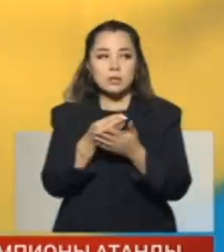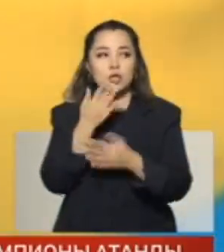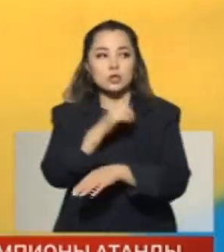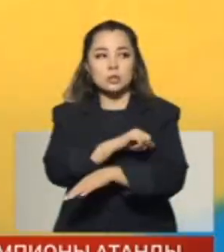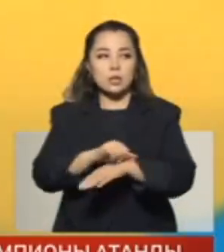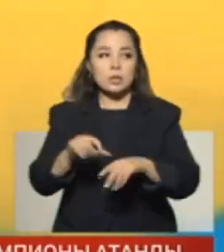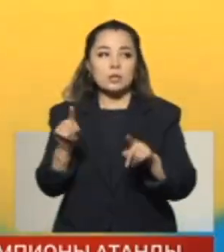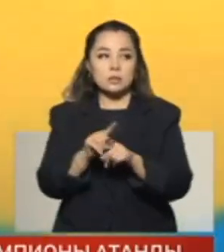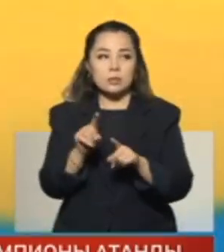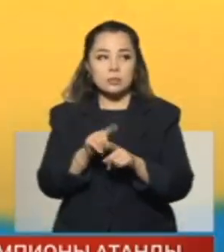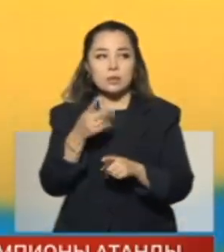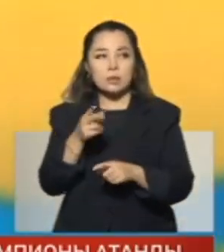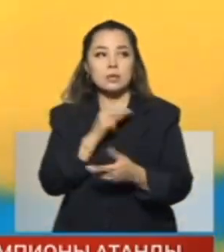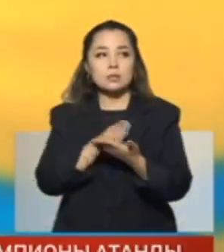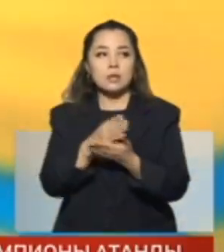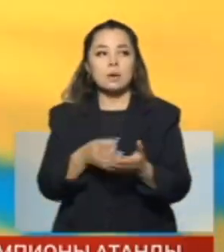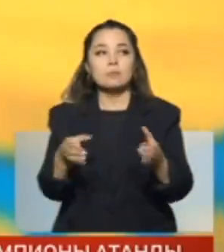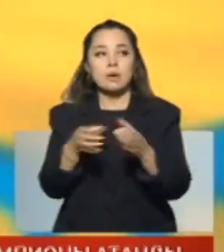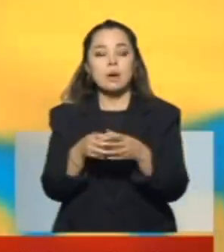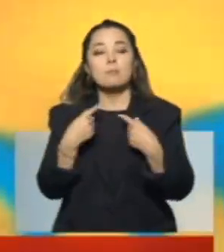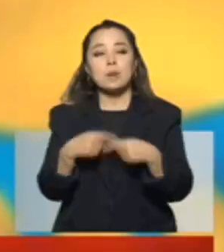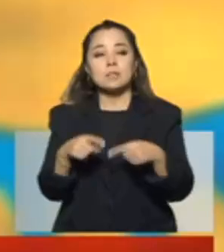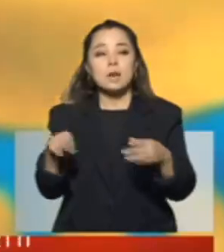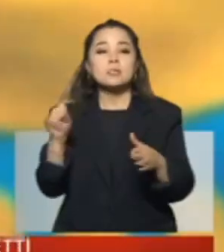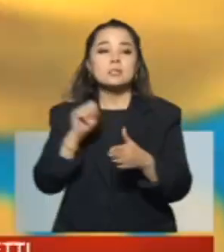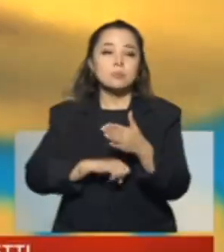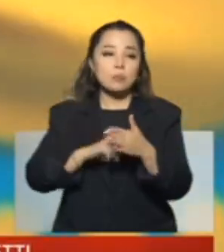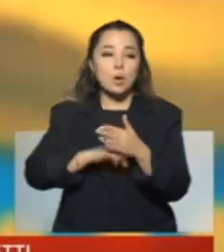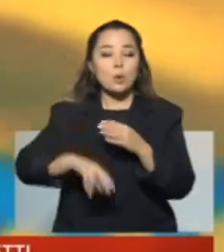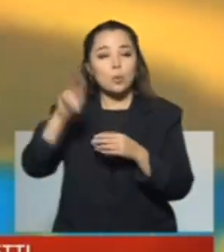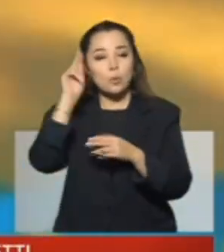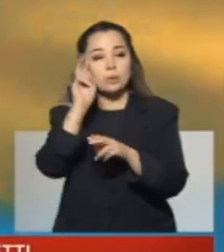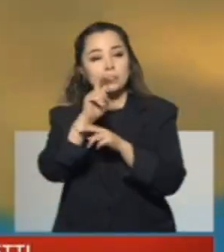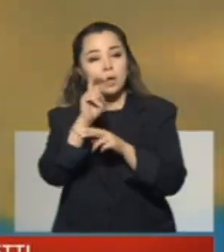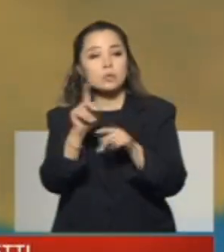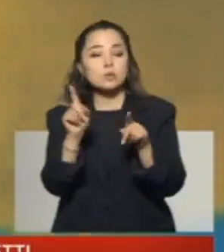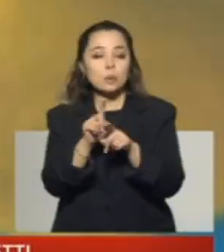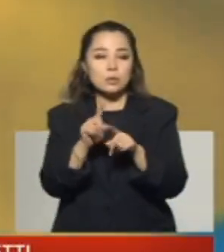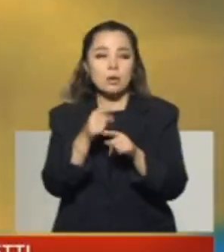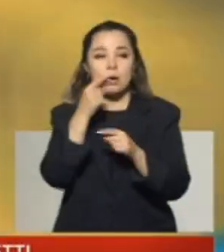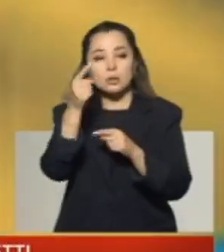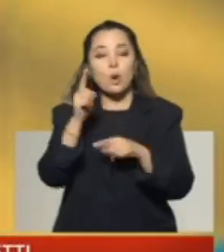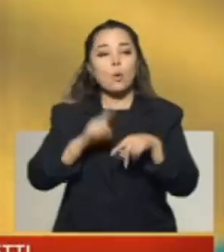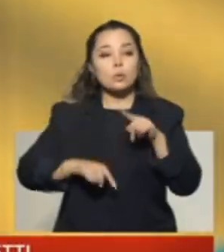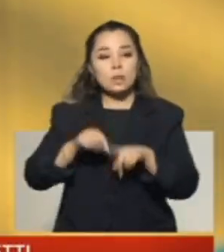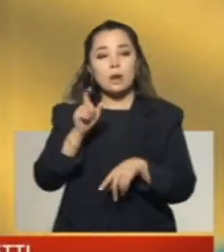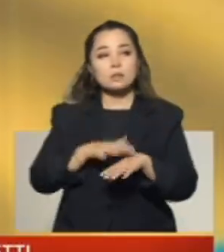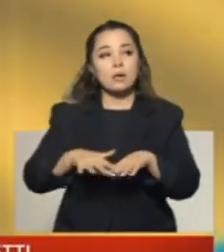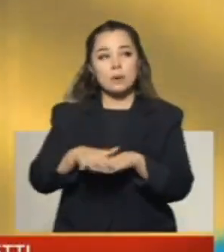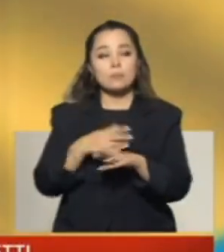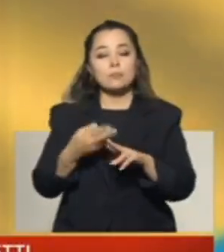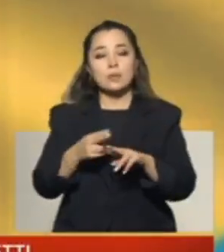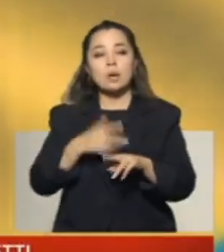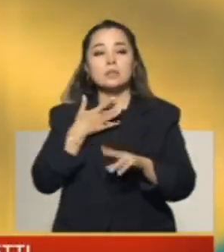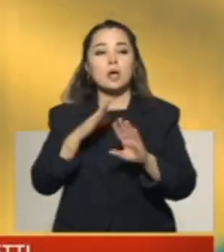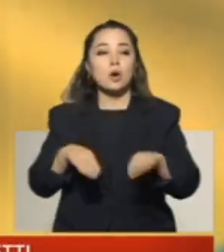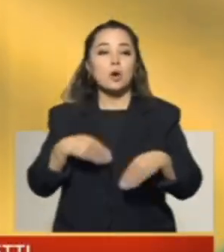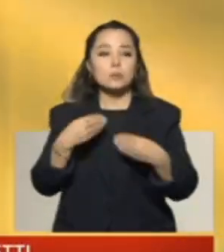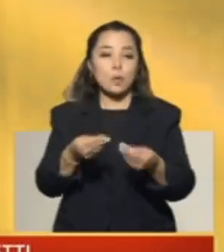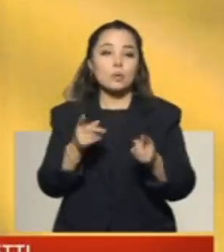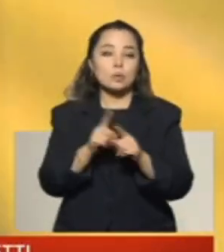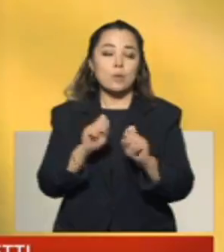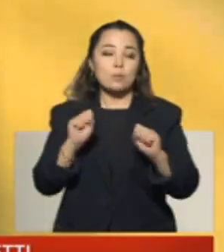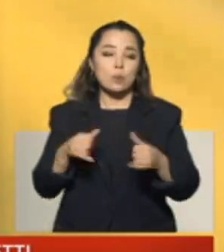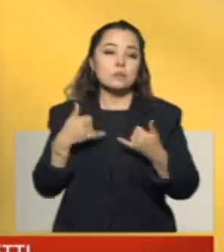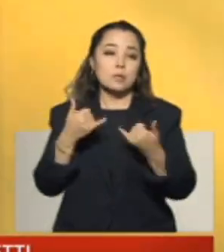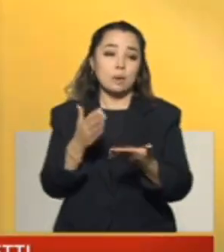шетелде жүрген қызмет бабымен, басқа да себептермен, мысалы оқуда жүрген, шалғайда жүрген отандастарымызға жаңа дауыс беру барлық мүмкіндіктер